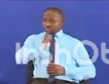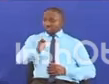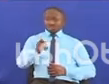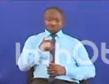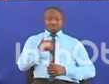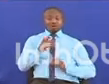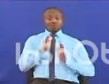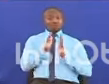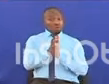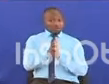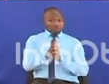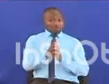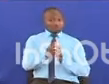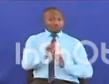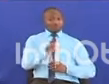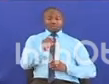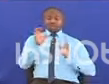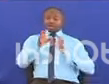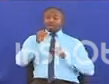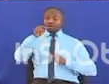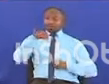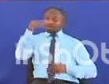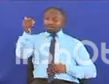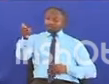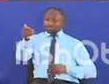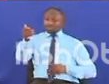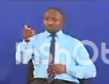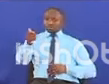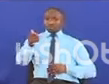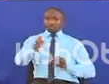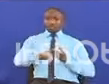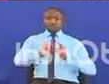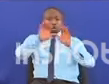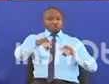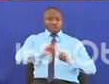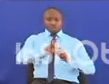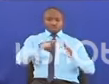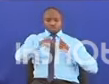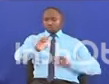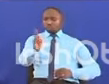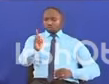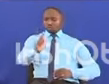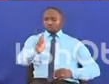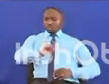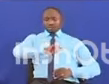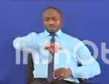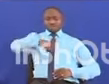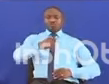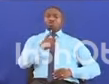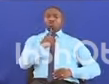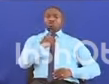nikuombe, kama sio kikao hiki basi kikao kijacho, hebu usitulipe wabunge na sisi tuonje uchungu kwa